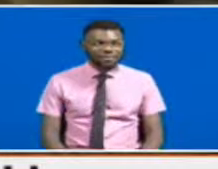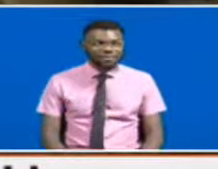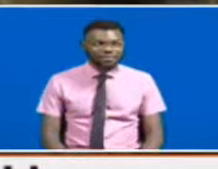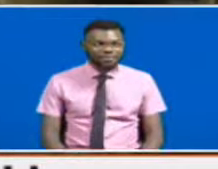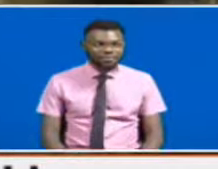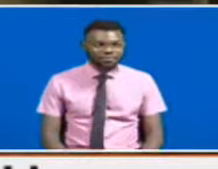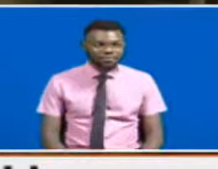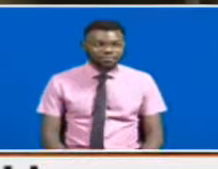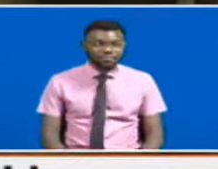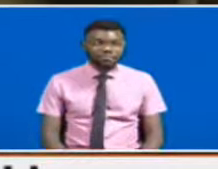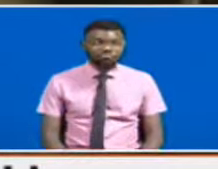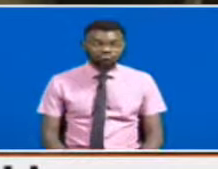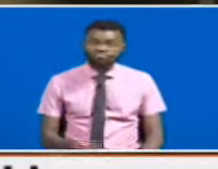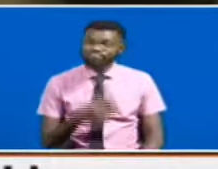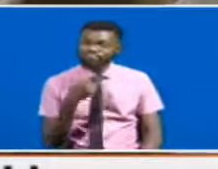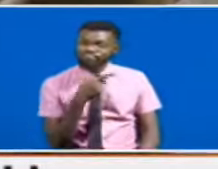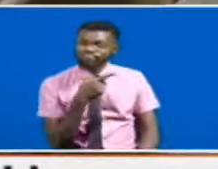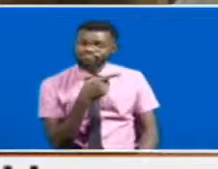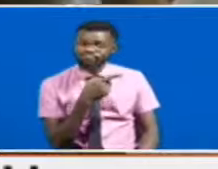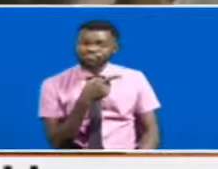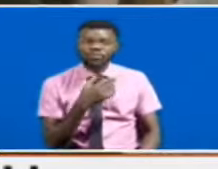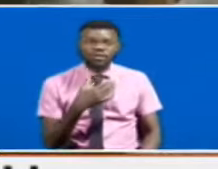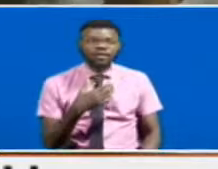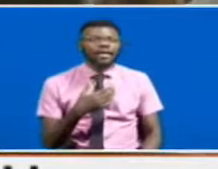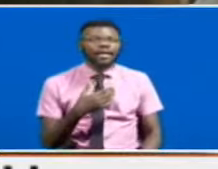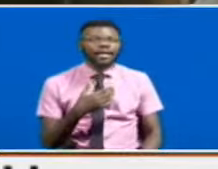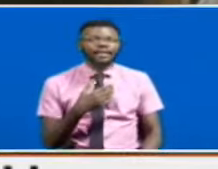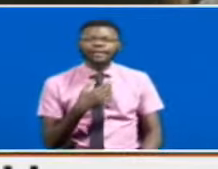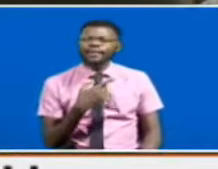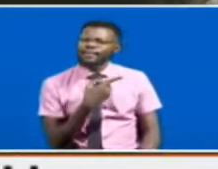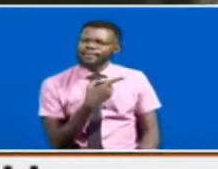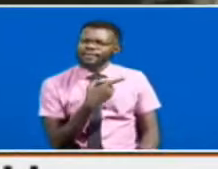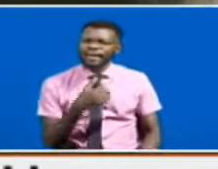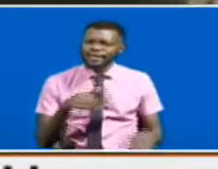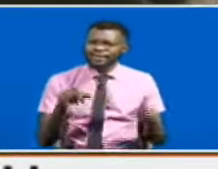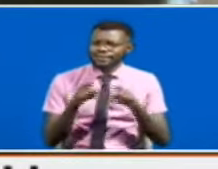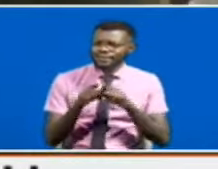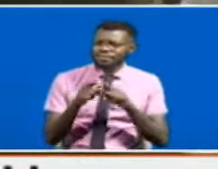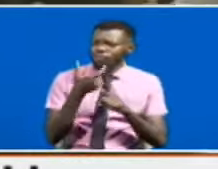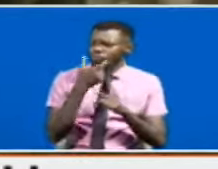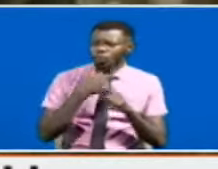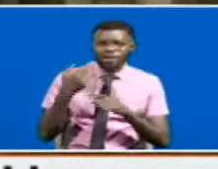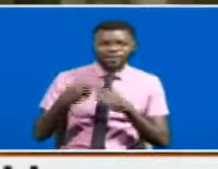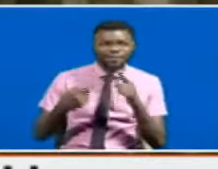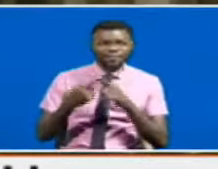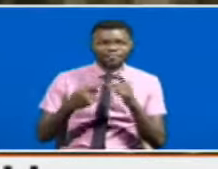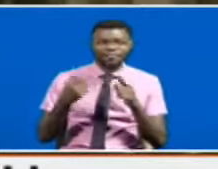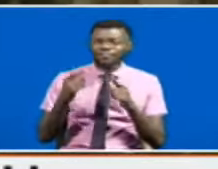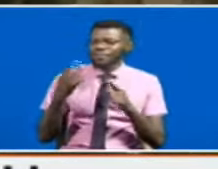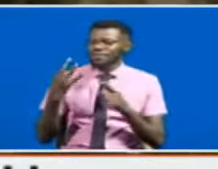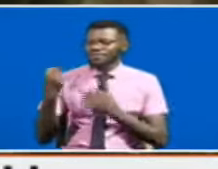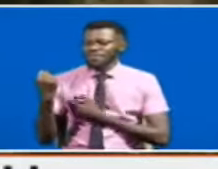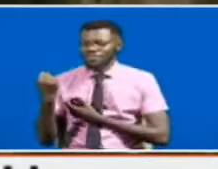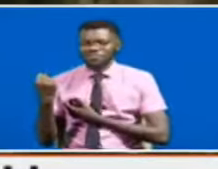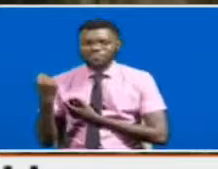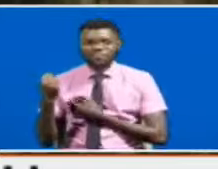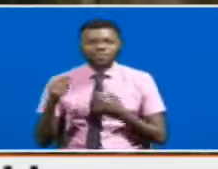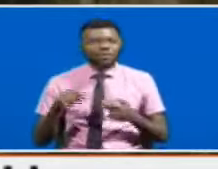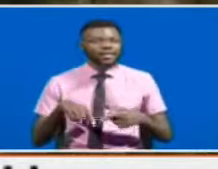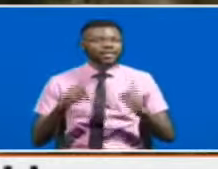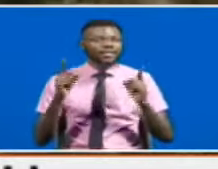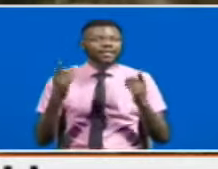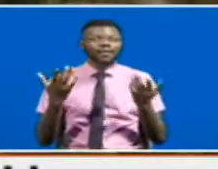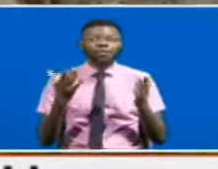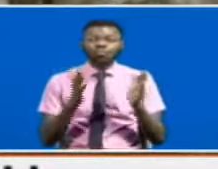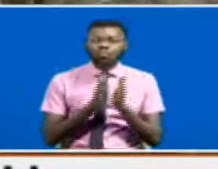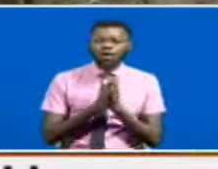Kauli yake anakubaliana nayo Austin Munase, kwa jina la utani Konki, mwenye umri wa miaka 35 na ambaye sawa na